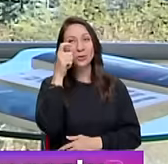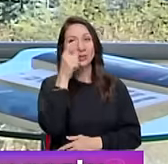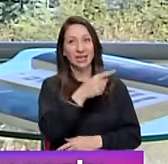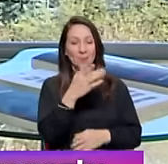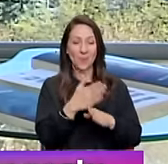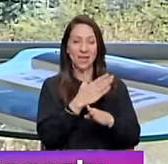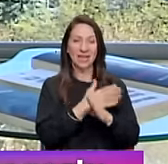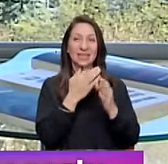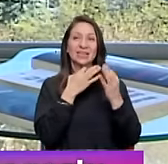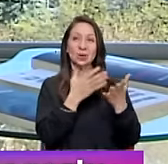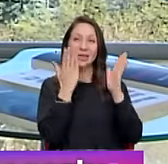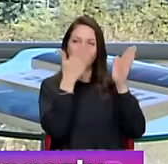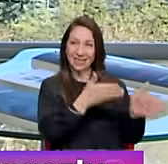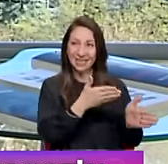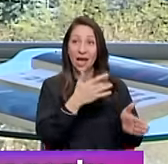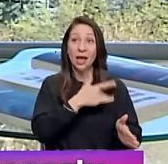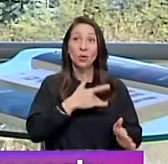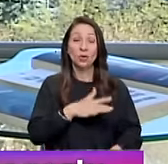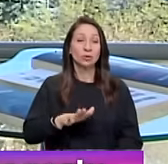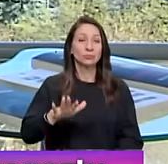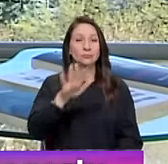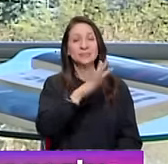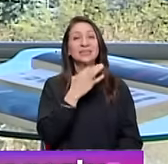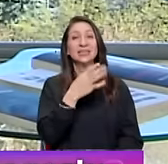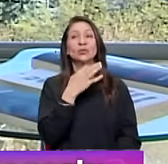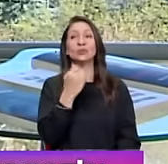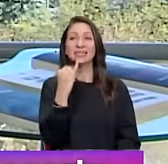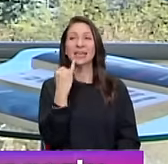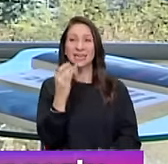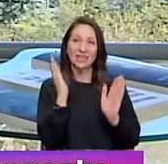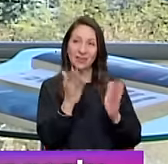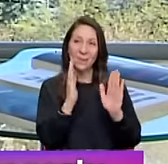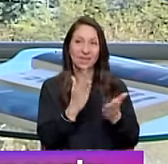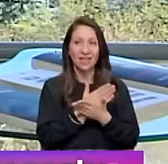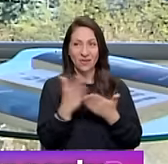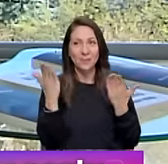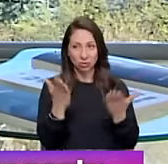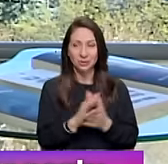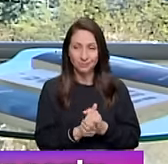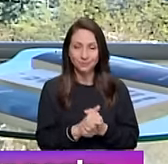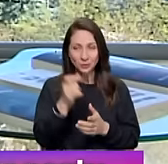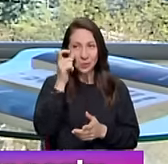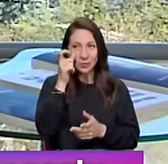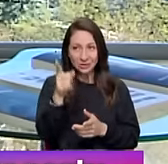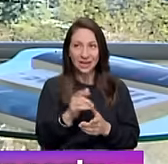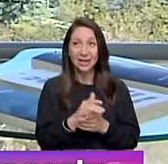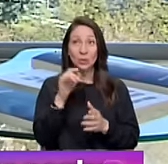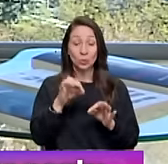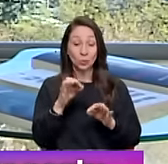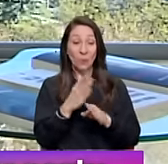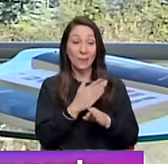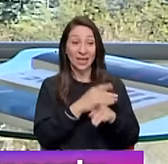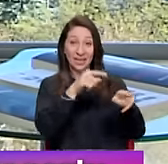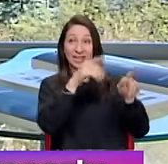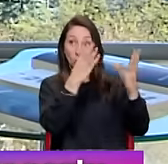Özel'in memleketineydi. Anadolu'yu gezmeye, teşekkür ziyaretlerine devam etmeye de yine kararlı Özgür Özel bugün